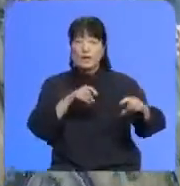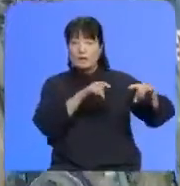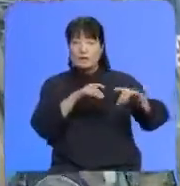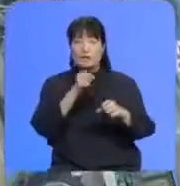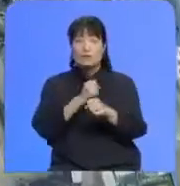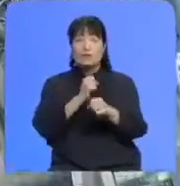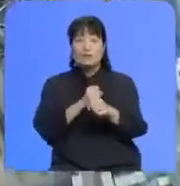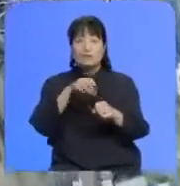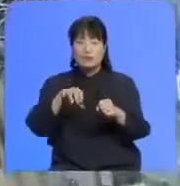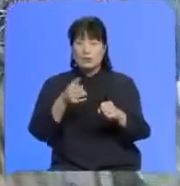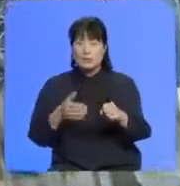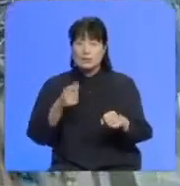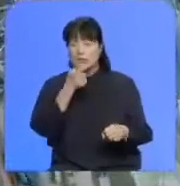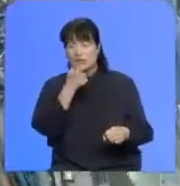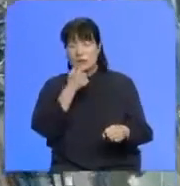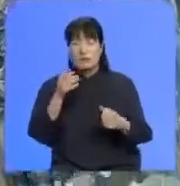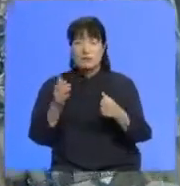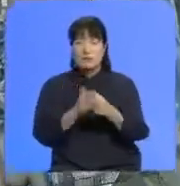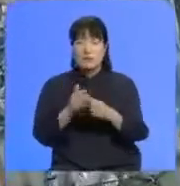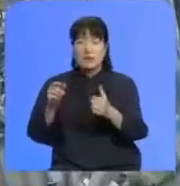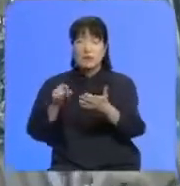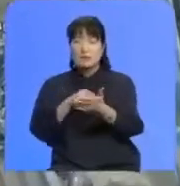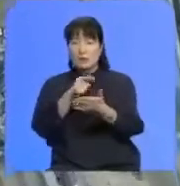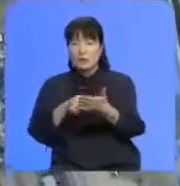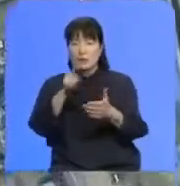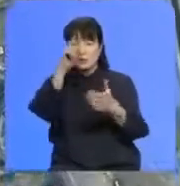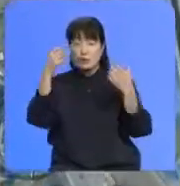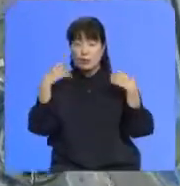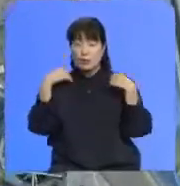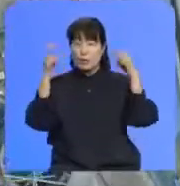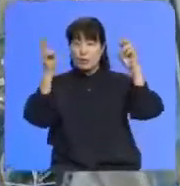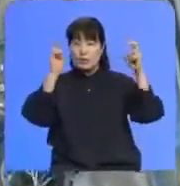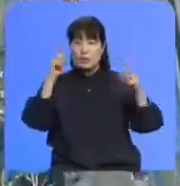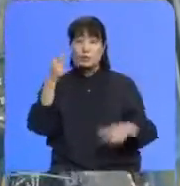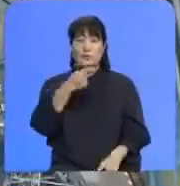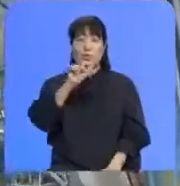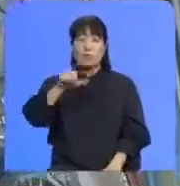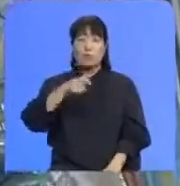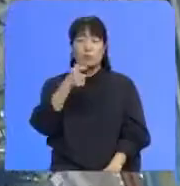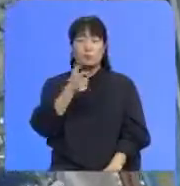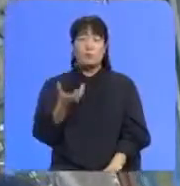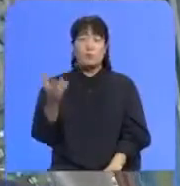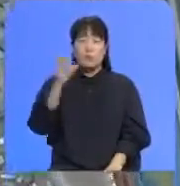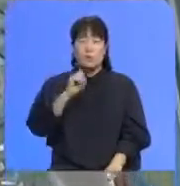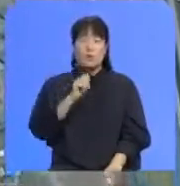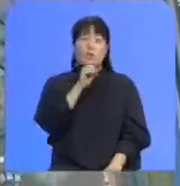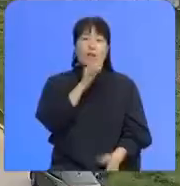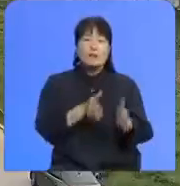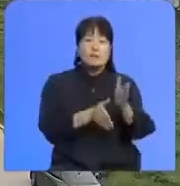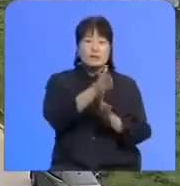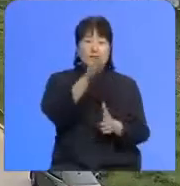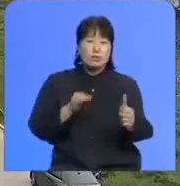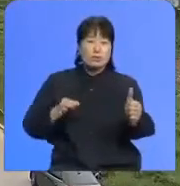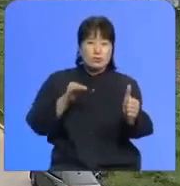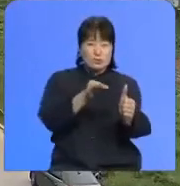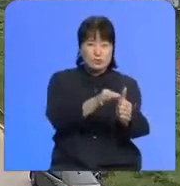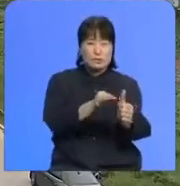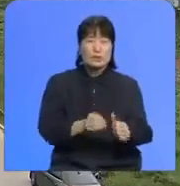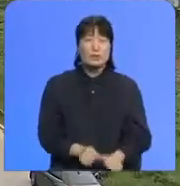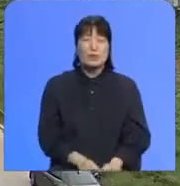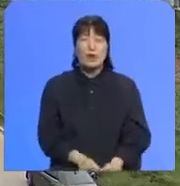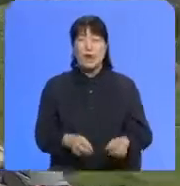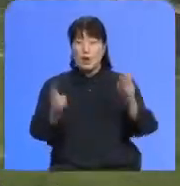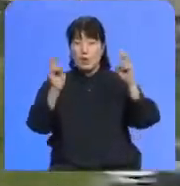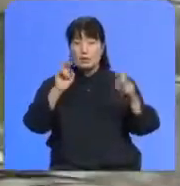해 화력발전소 건설 대가로 정부와 발전사가 1,564억 원을 강릉시에 지원합니다. 발전사 측이